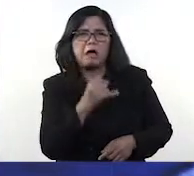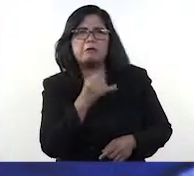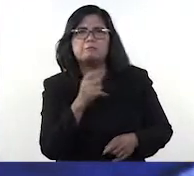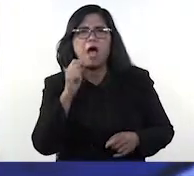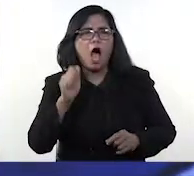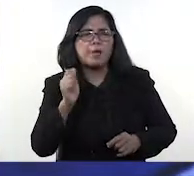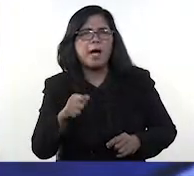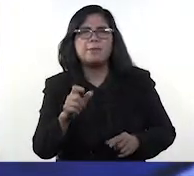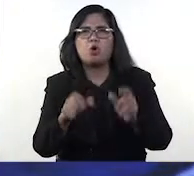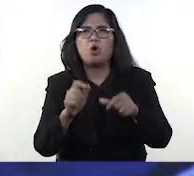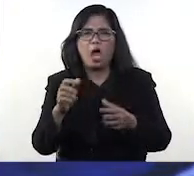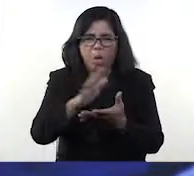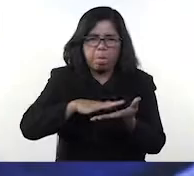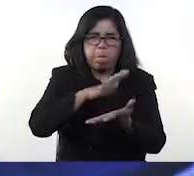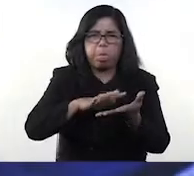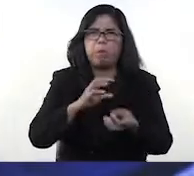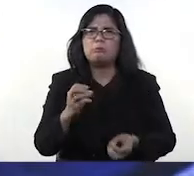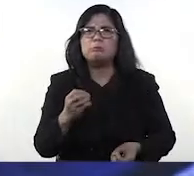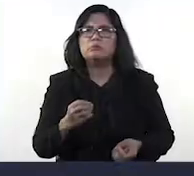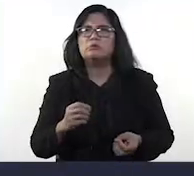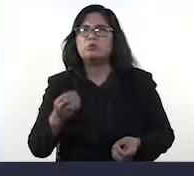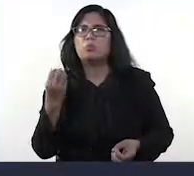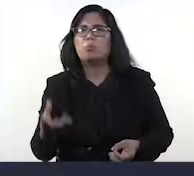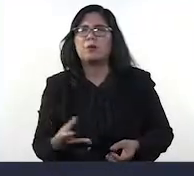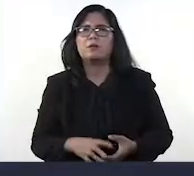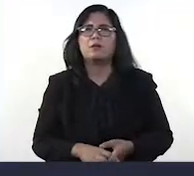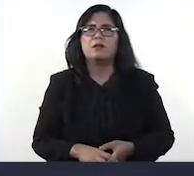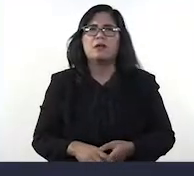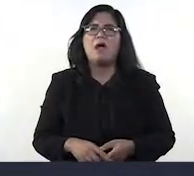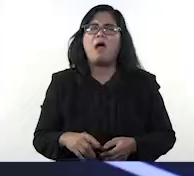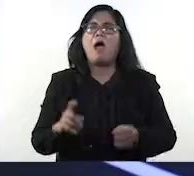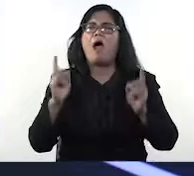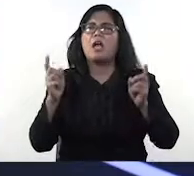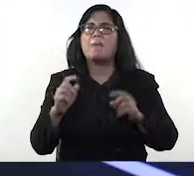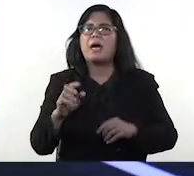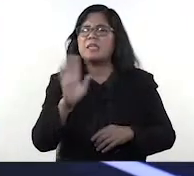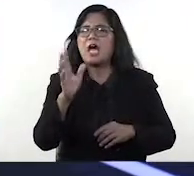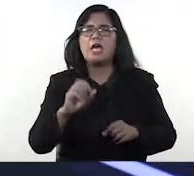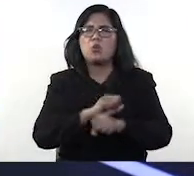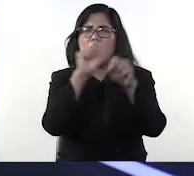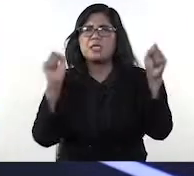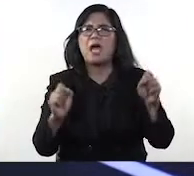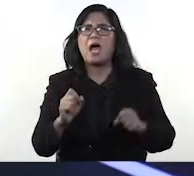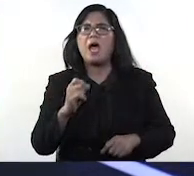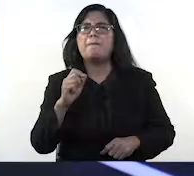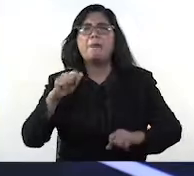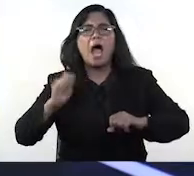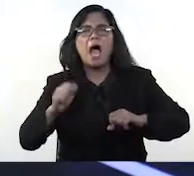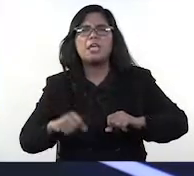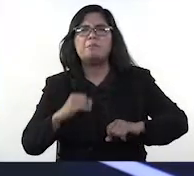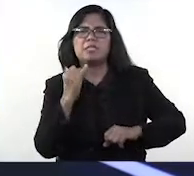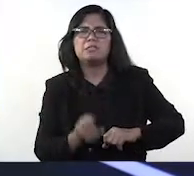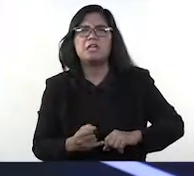selalu menjadi sumber kegaduhan karena Apa agama tanpa kuasa ujung-ujungnya sukanya menghakimi agama tanpa